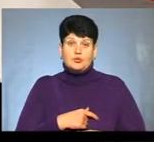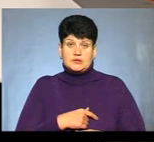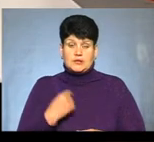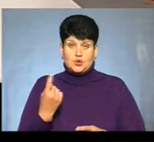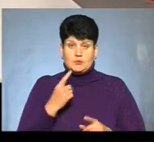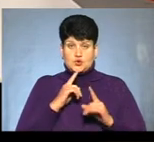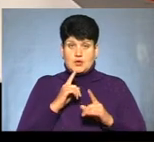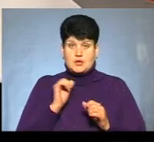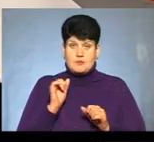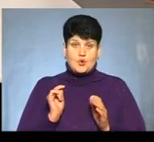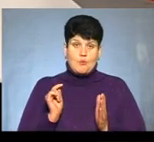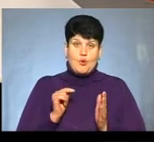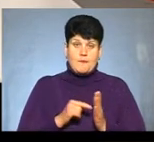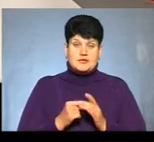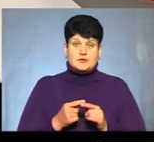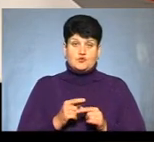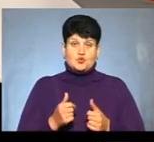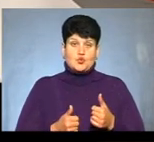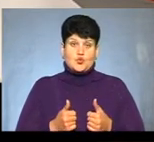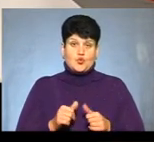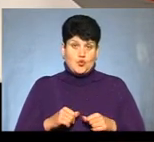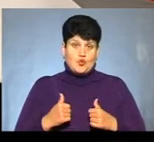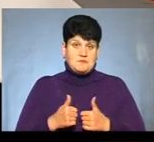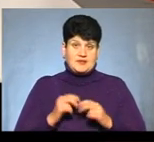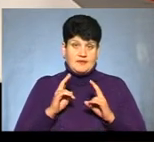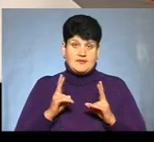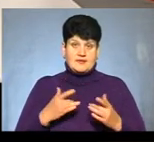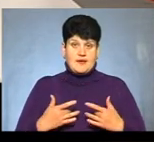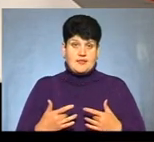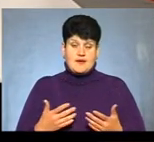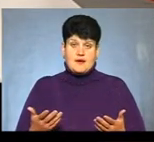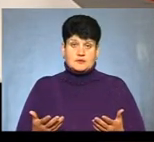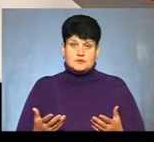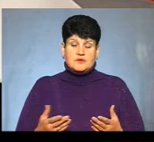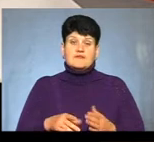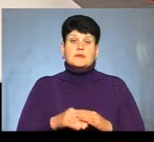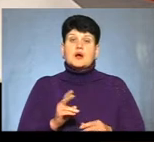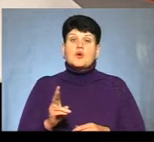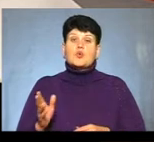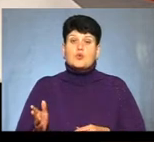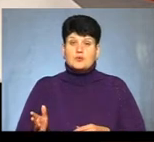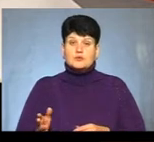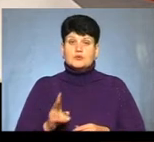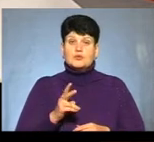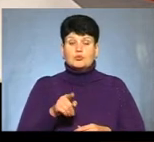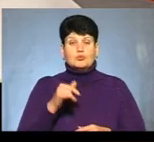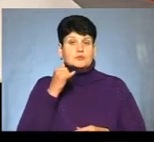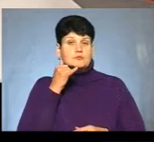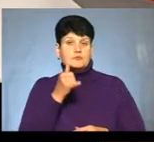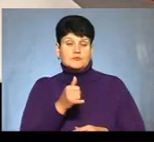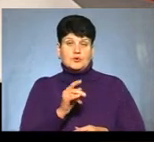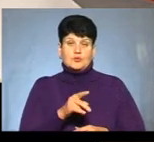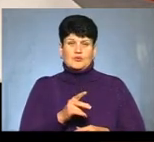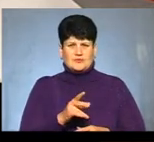навіть якийсь і депутат обласної ради може попасти в цю комісію, який не знає театру, специфіку театру, і він вибирає кого. Того, хто йому